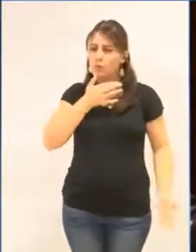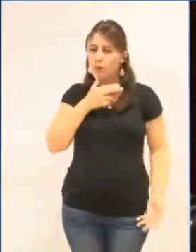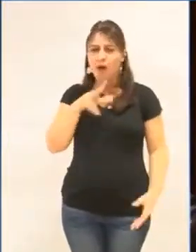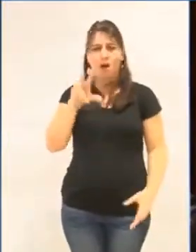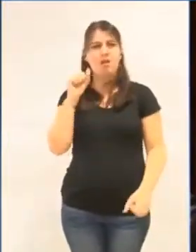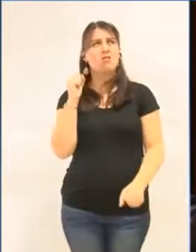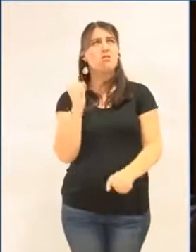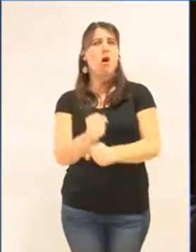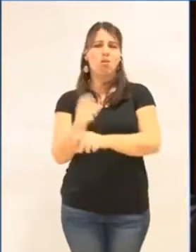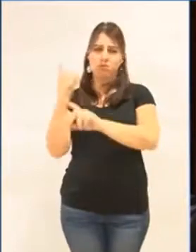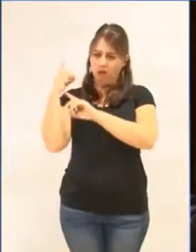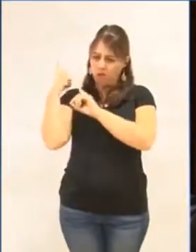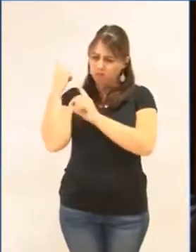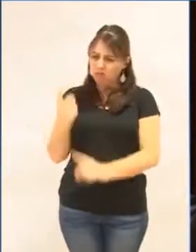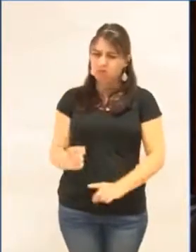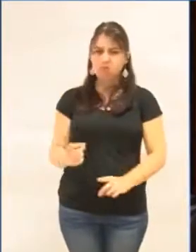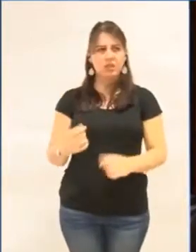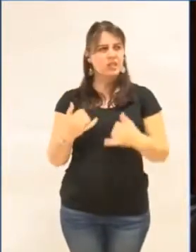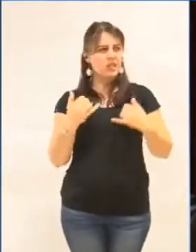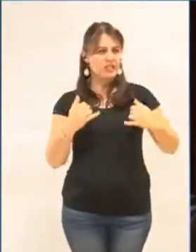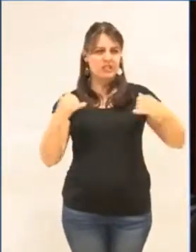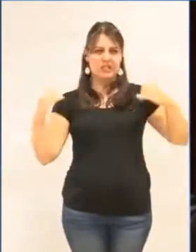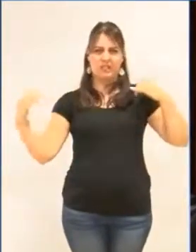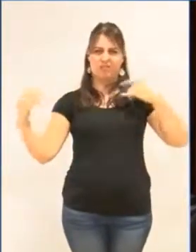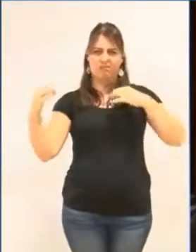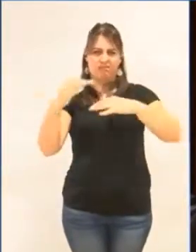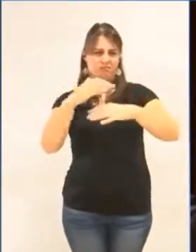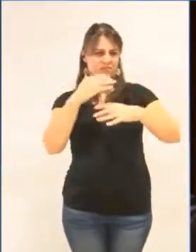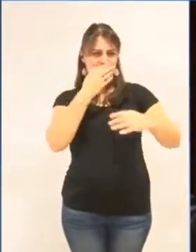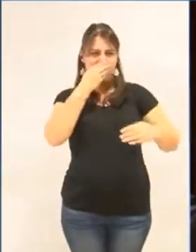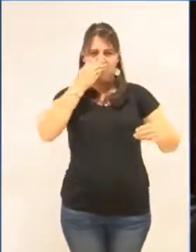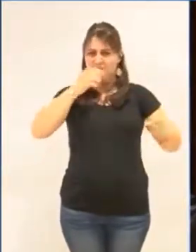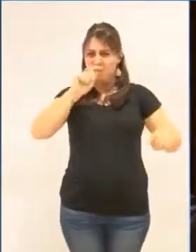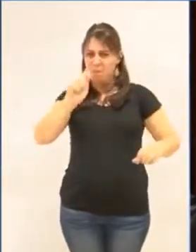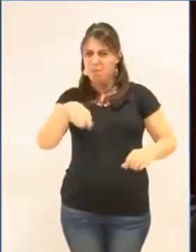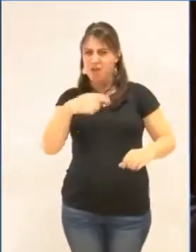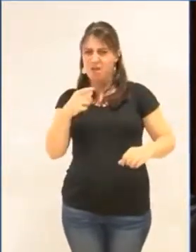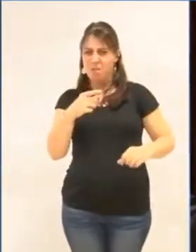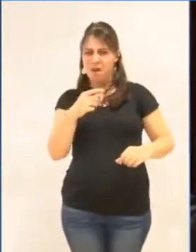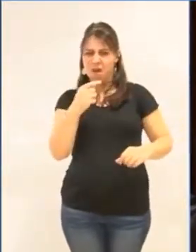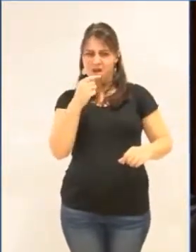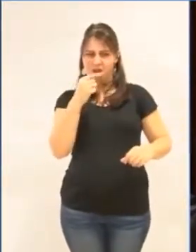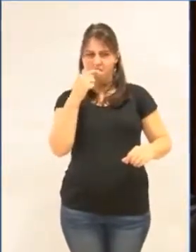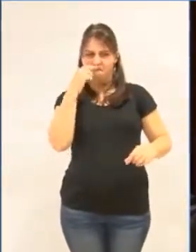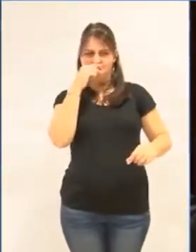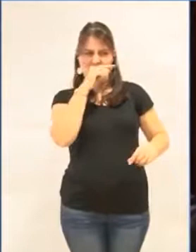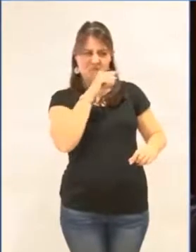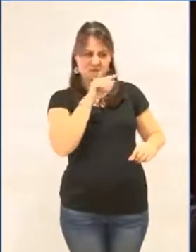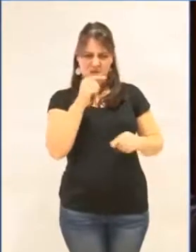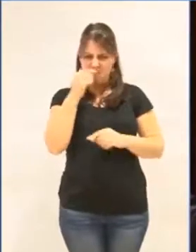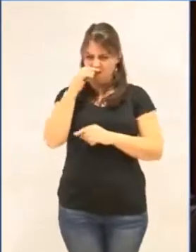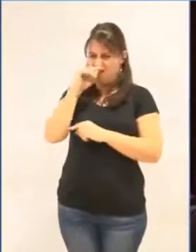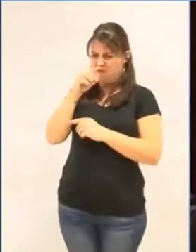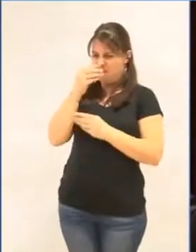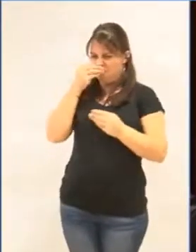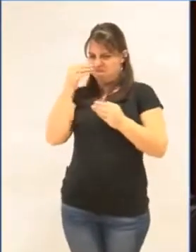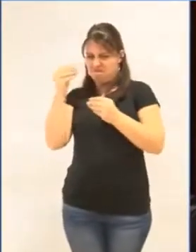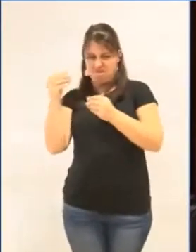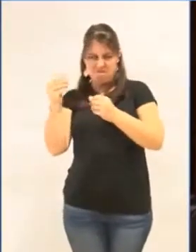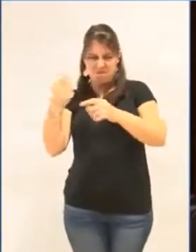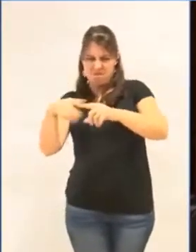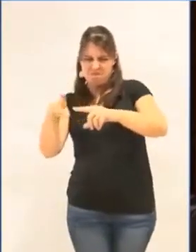ans que dans notre ville, nous vivons dans un climat anormal de suspicion, d'affaires à venir réelles ou